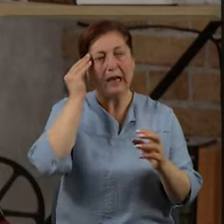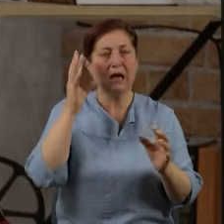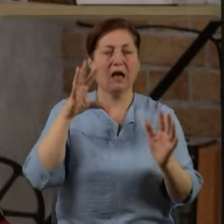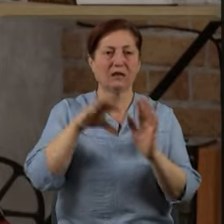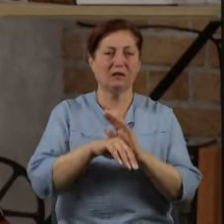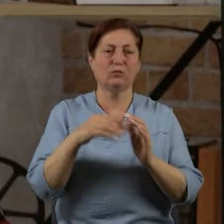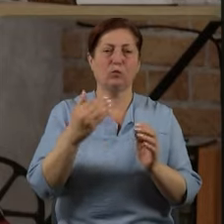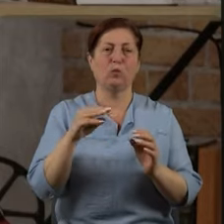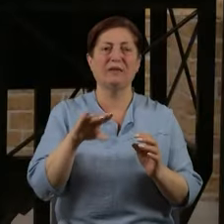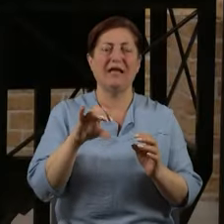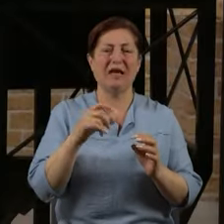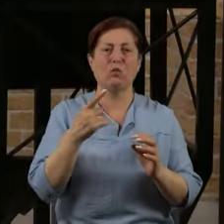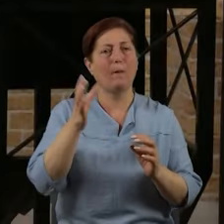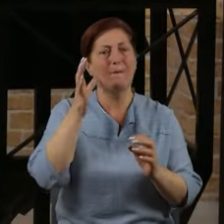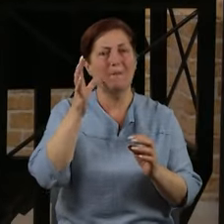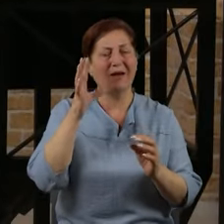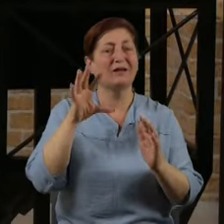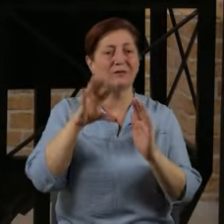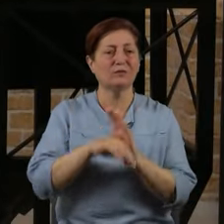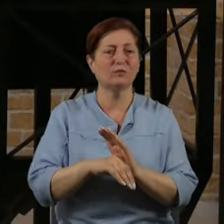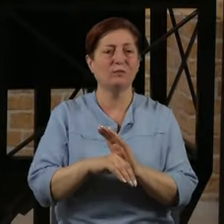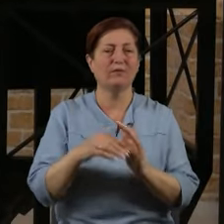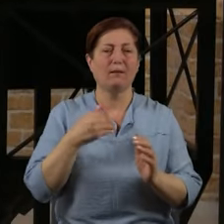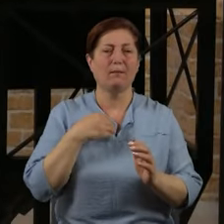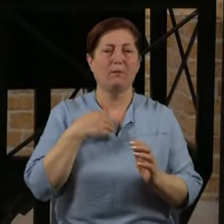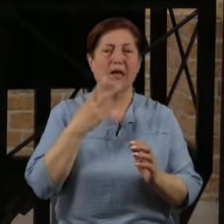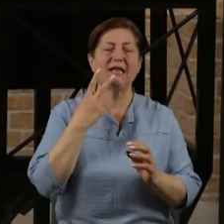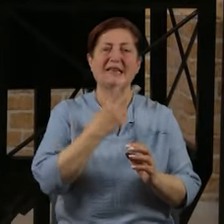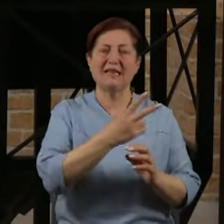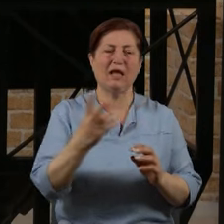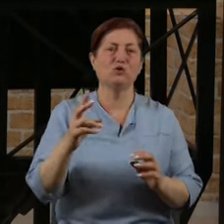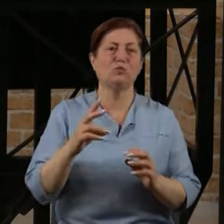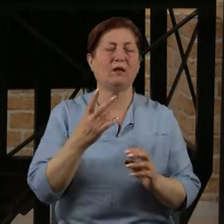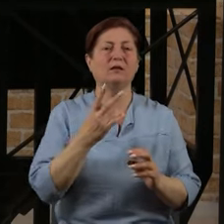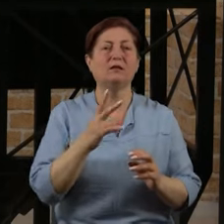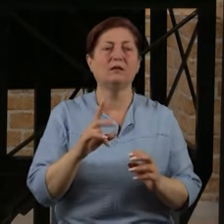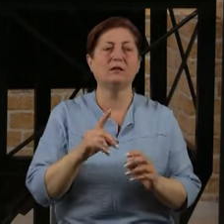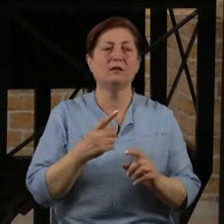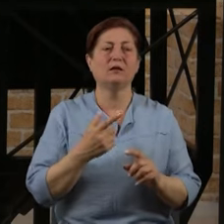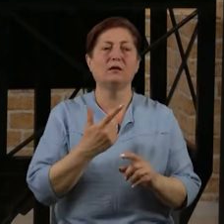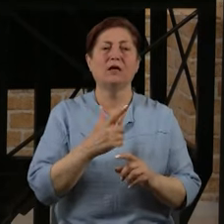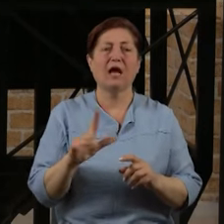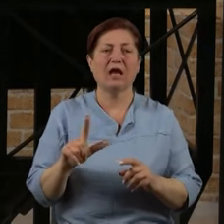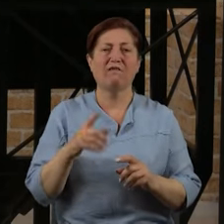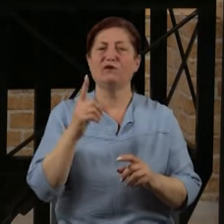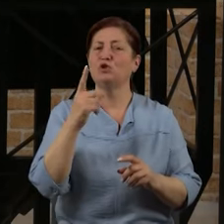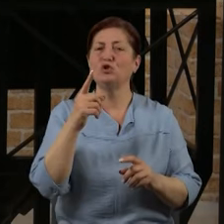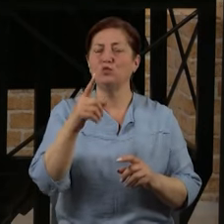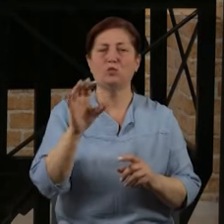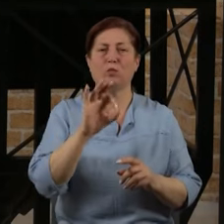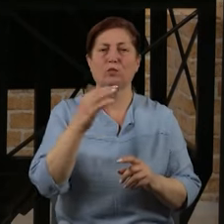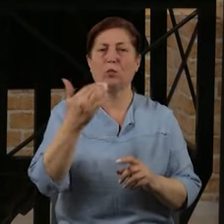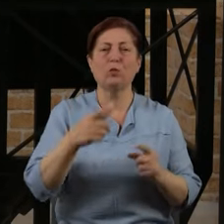Տերյանի այդ շրջանի բանաստեղծության համապատկերում, մենք տեսնում ենք նաեւ ինչու է հենց այս շրջանում